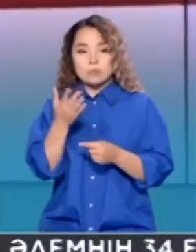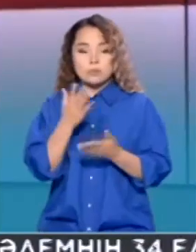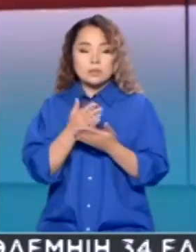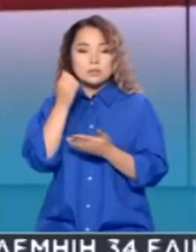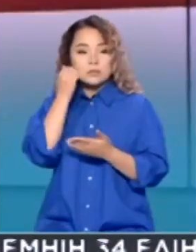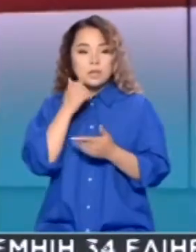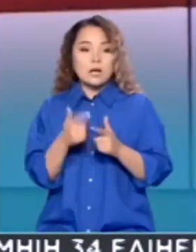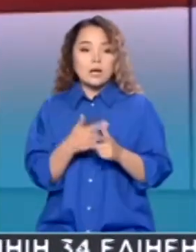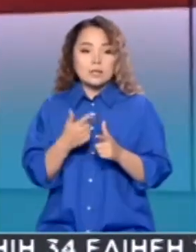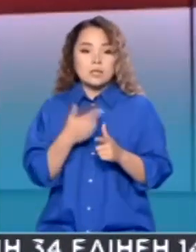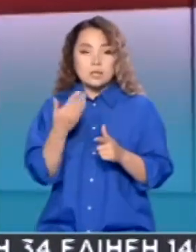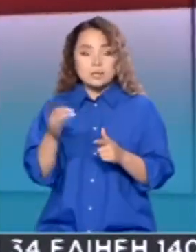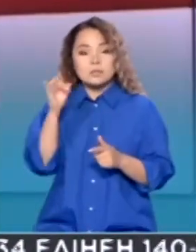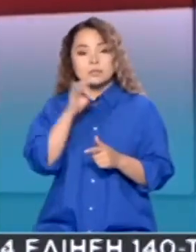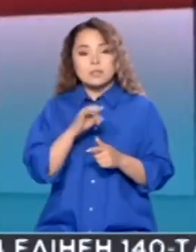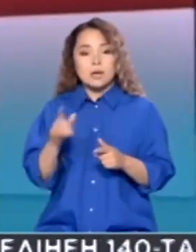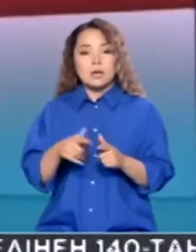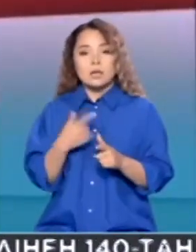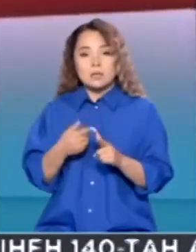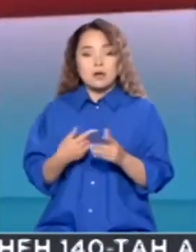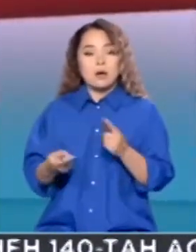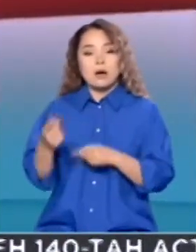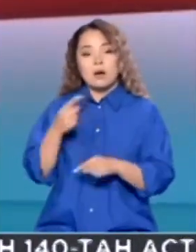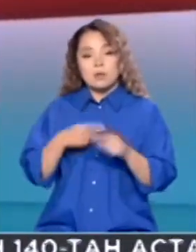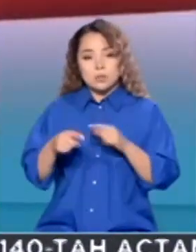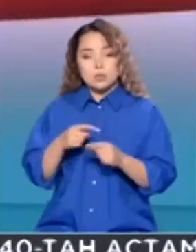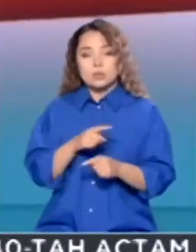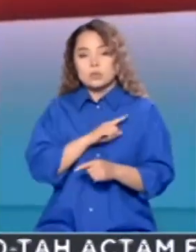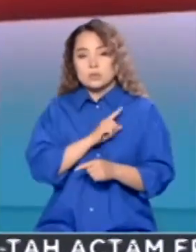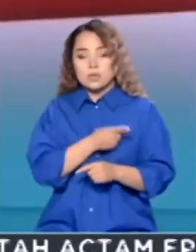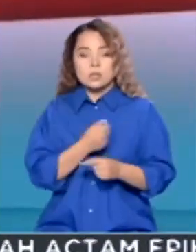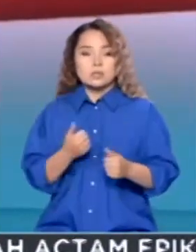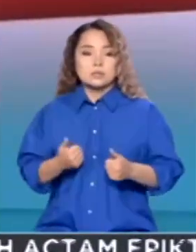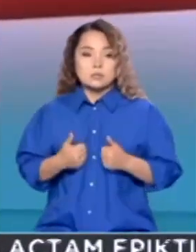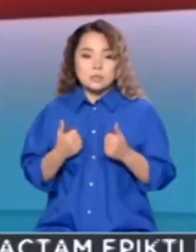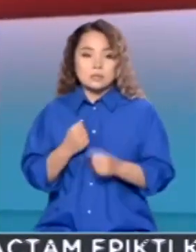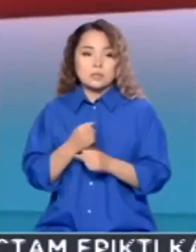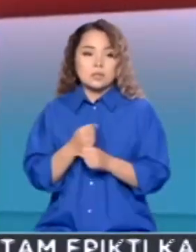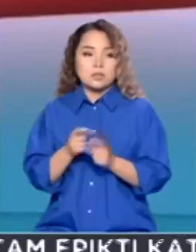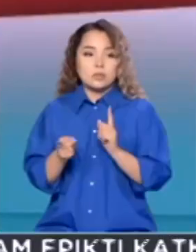ескірген атаулардың орнына тарихи аттарды қайтаруға күш салынып жатқанын жеткізді.